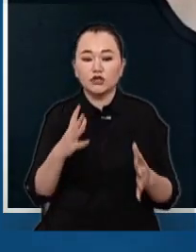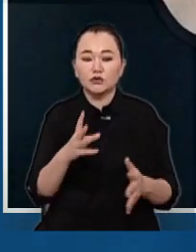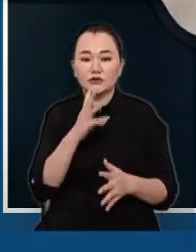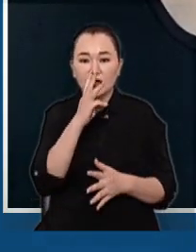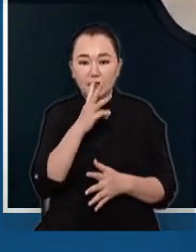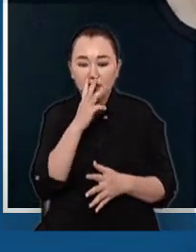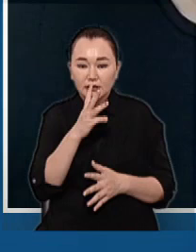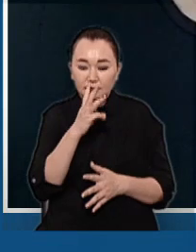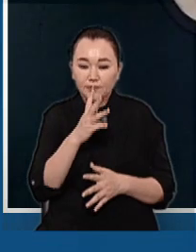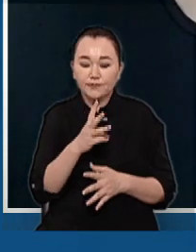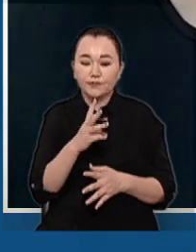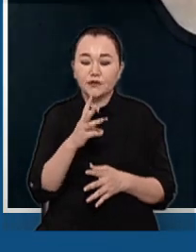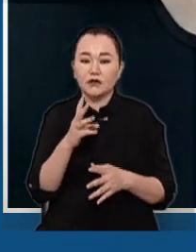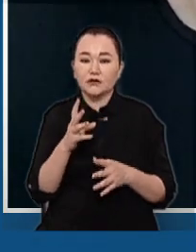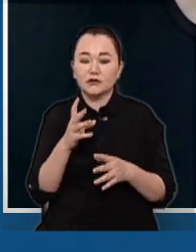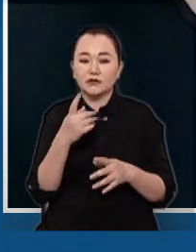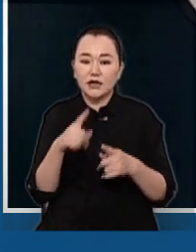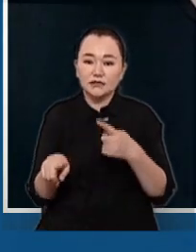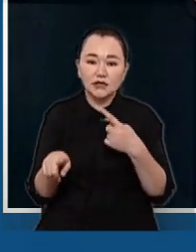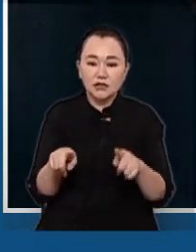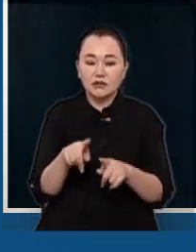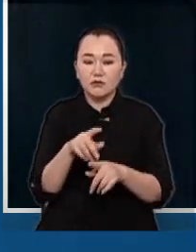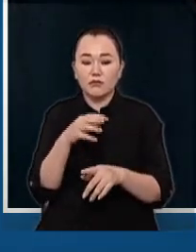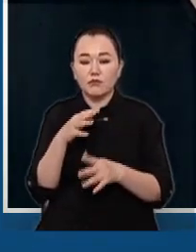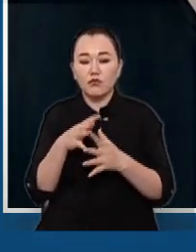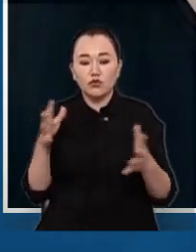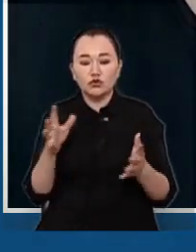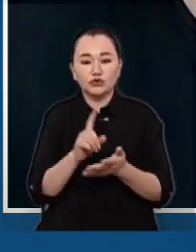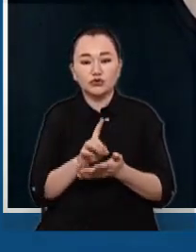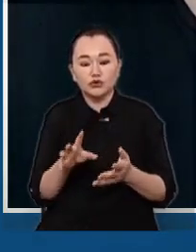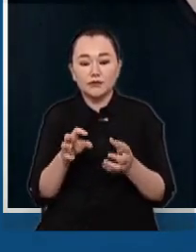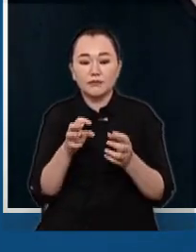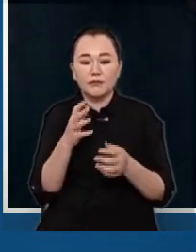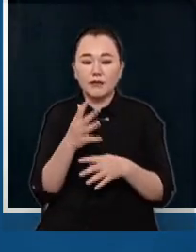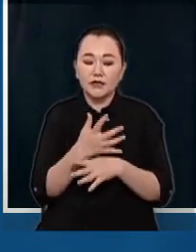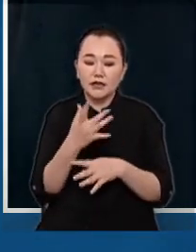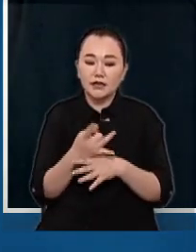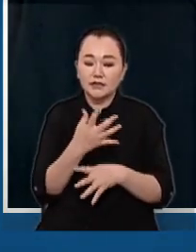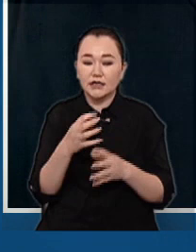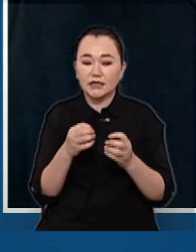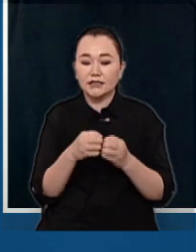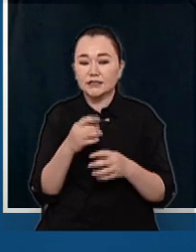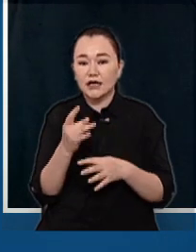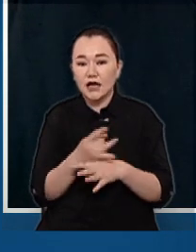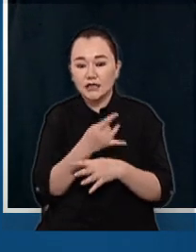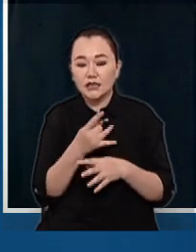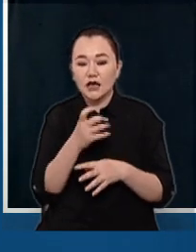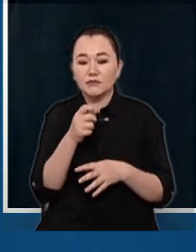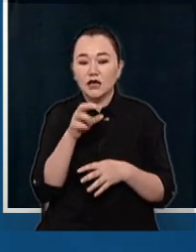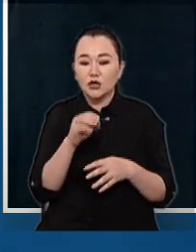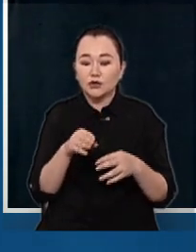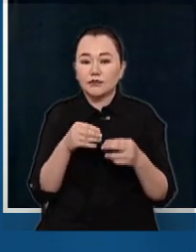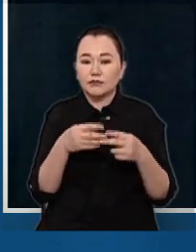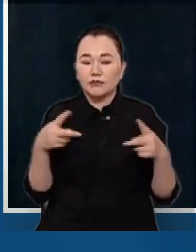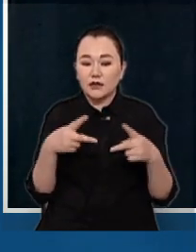ең жоғарғы жалақының алшақтығы көп болмасын деп. 5 есе ме, 10 есе ме. Қоғамда абсолютті теңдік